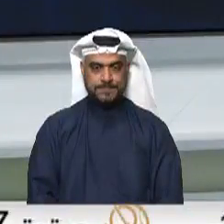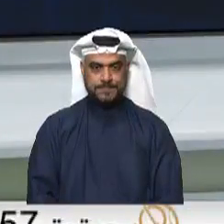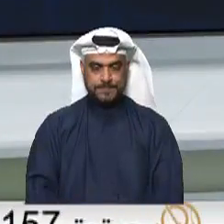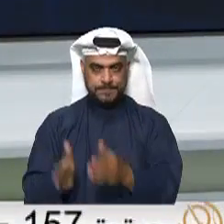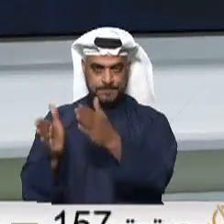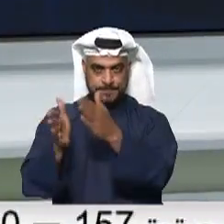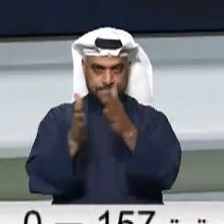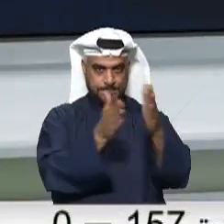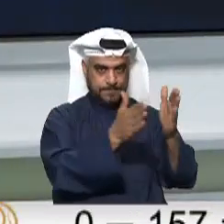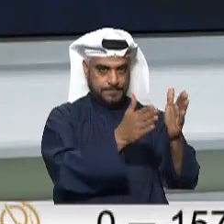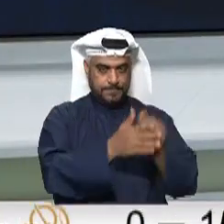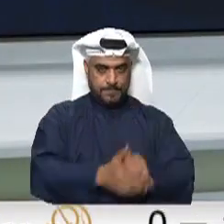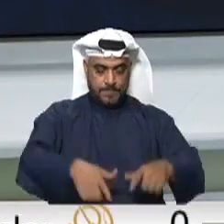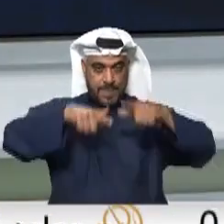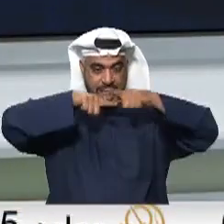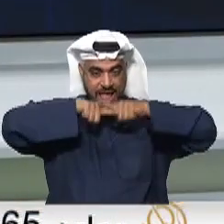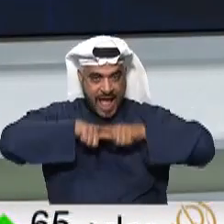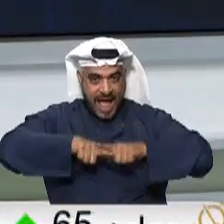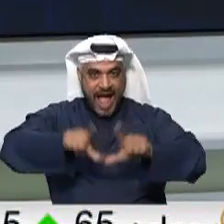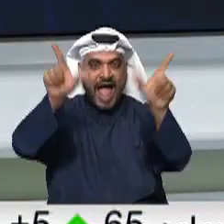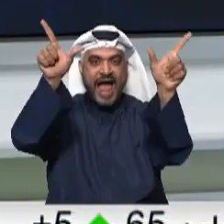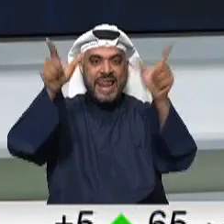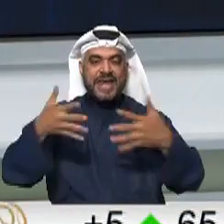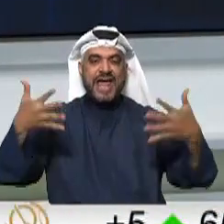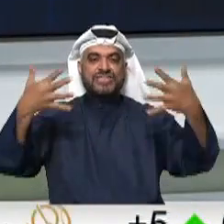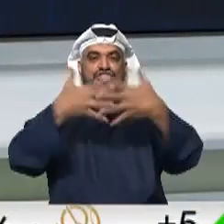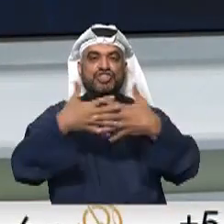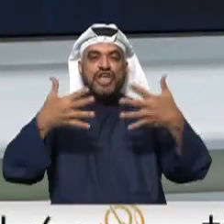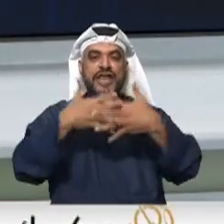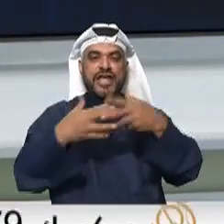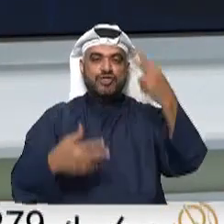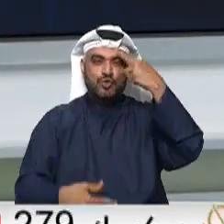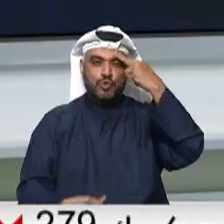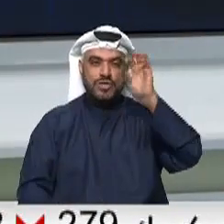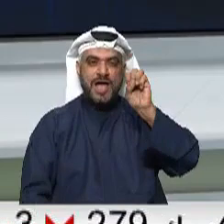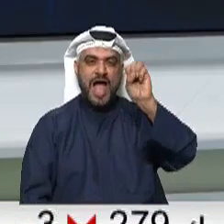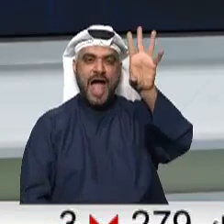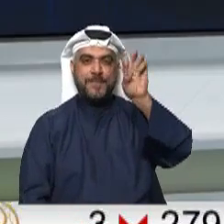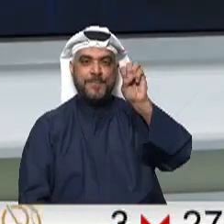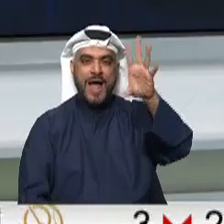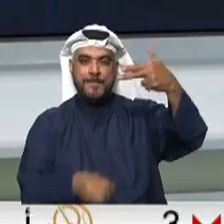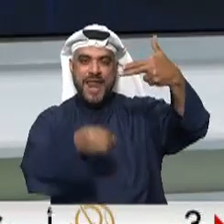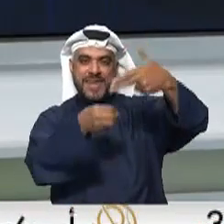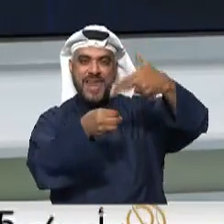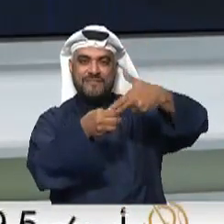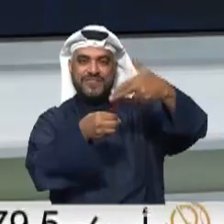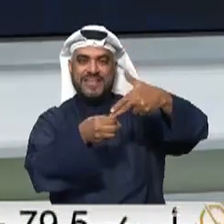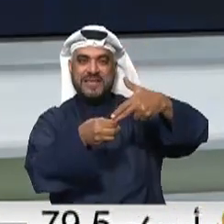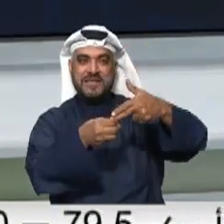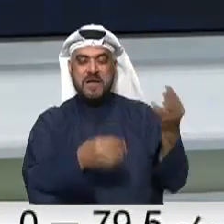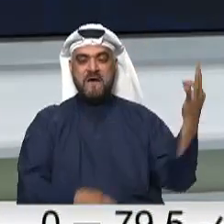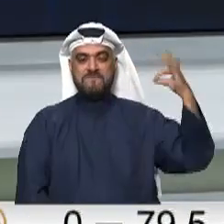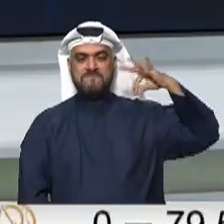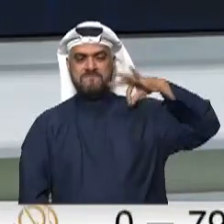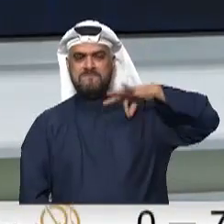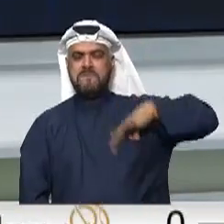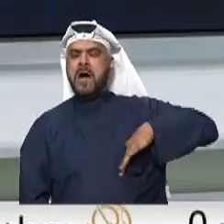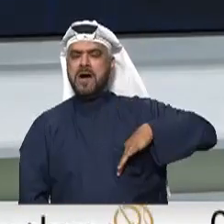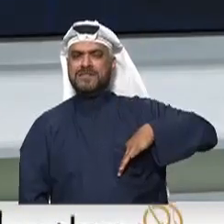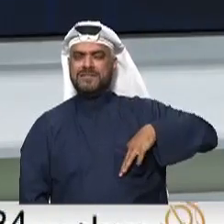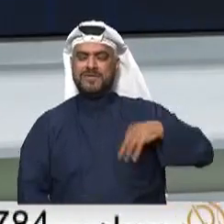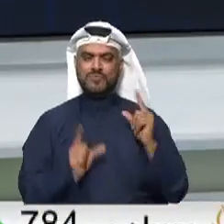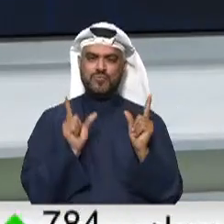اعلنت شركه ارامكو السعوديه عن نتائجها الماليه للسنه الماليه عن عام 2022